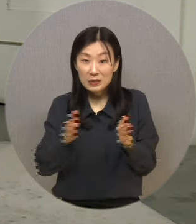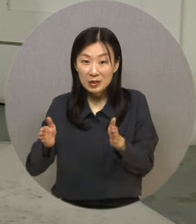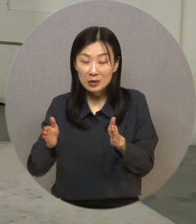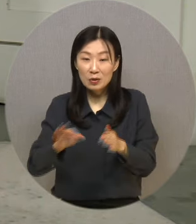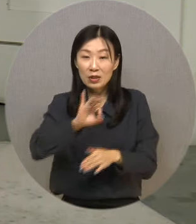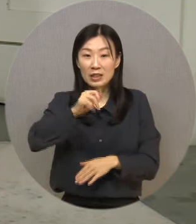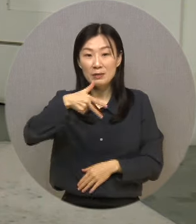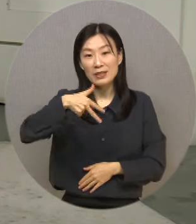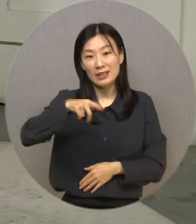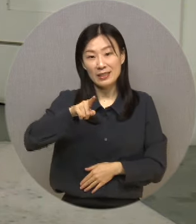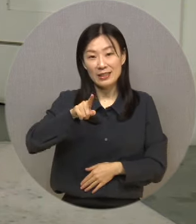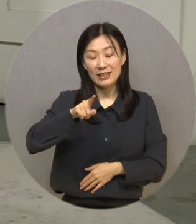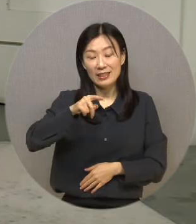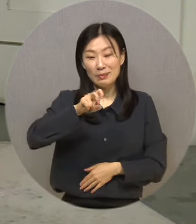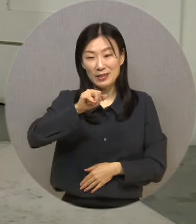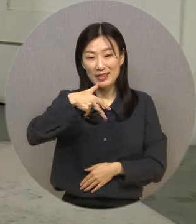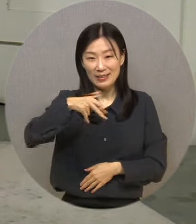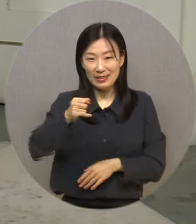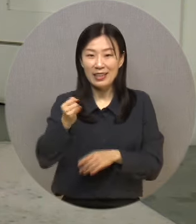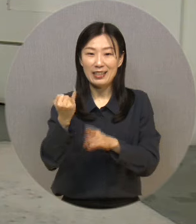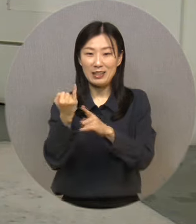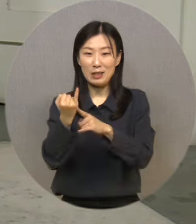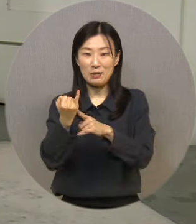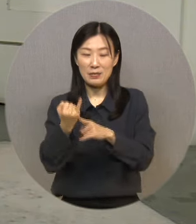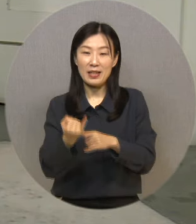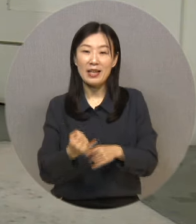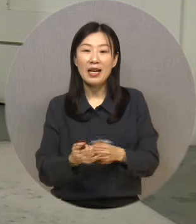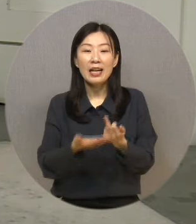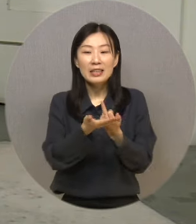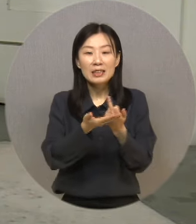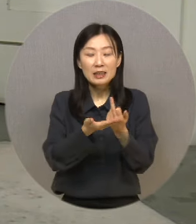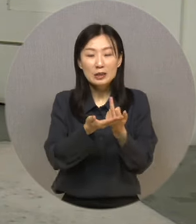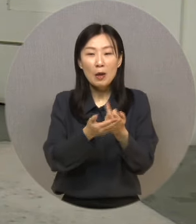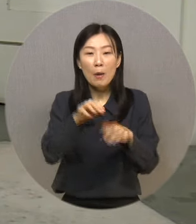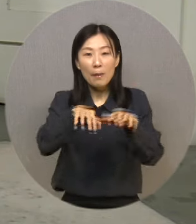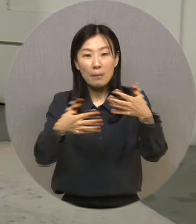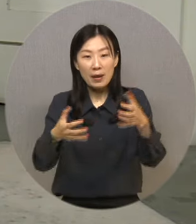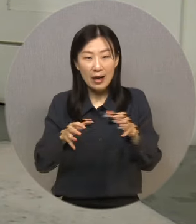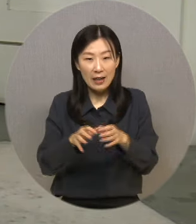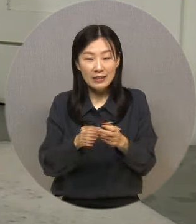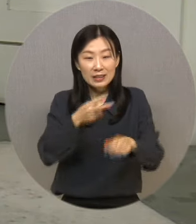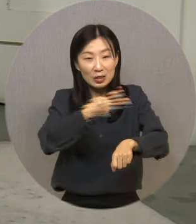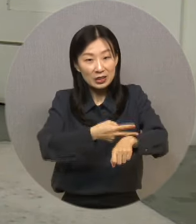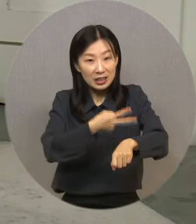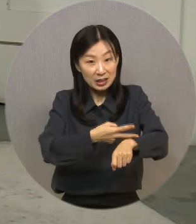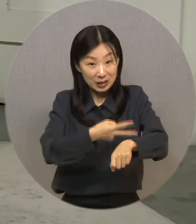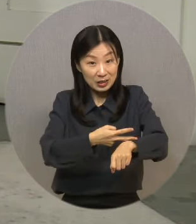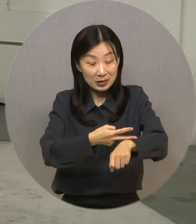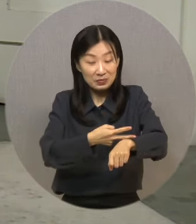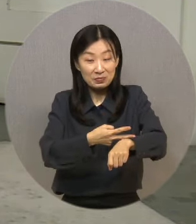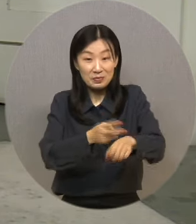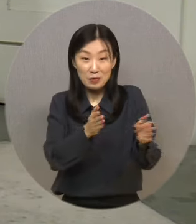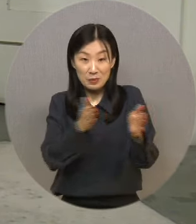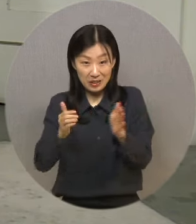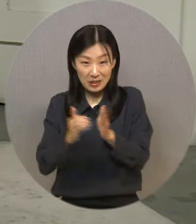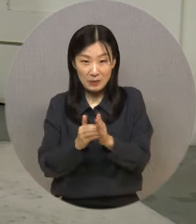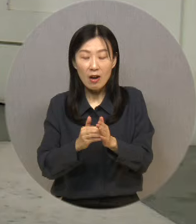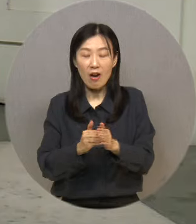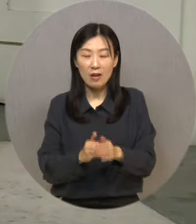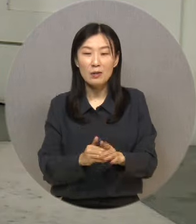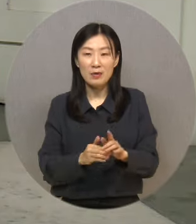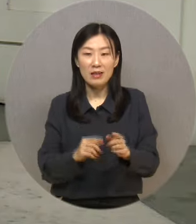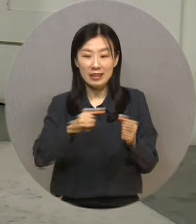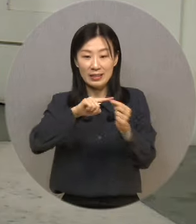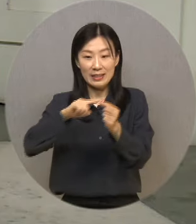선생님을 준비하셨나 봐요. 네. 네. 그럼 1절만 들어보겠습니다. 잘 불러주세요. 아, 부탁드립니다. 네. 네.